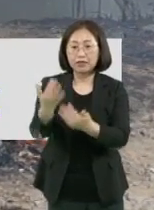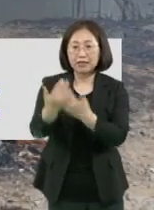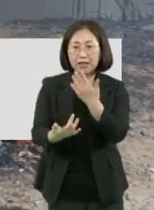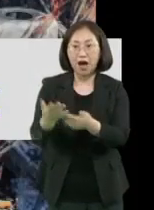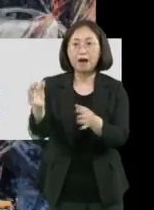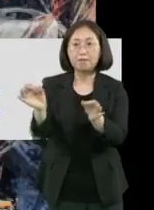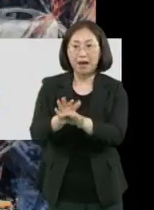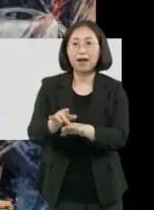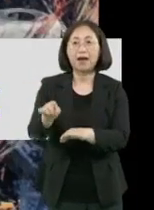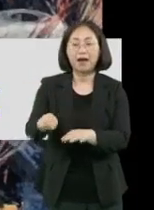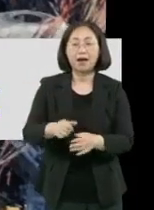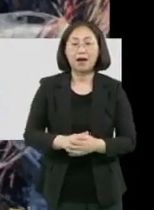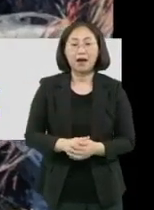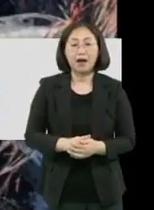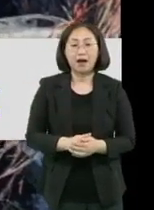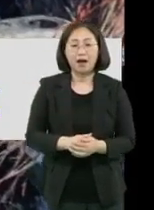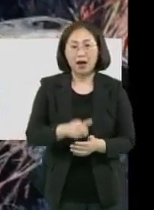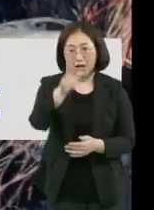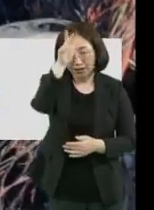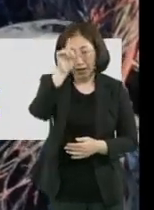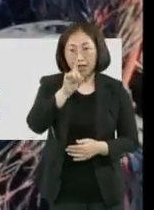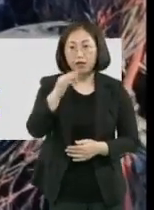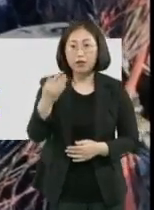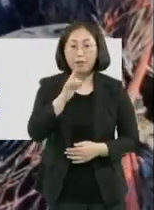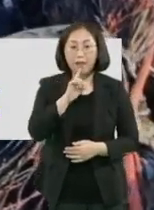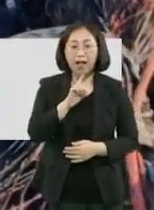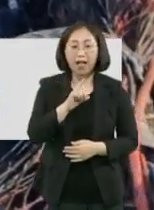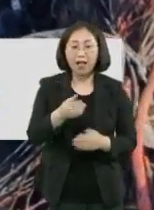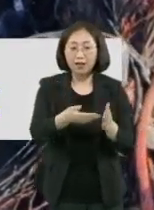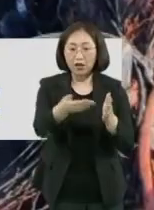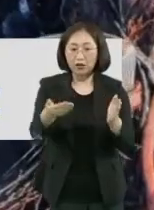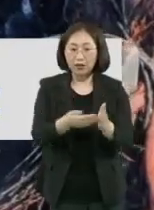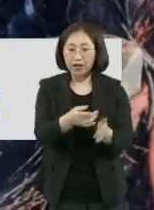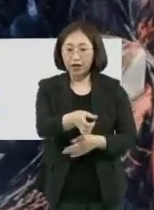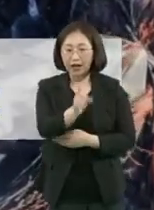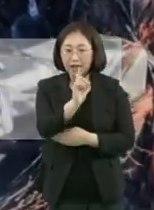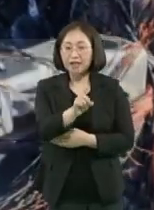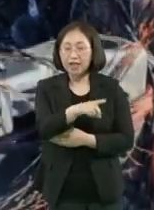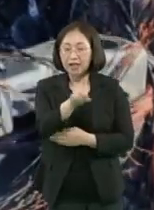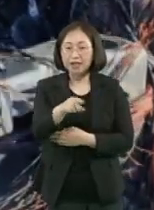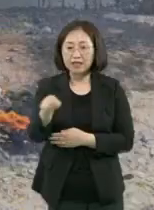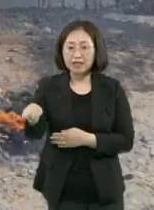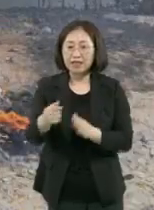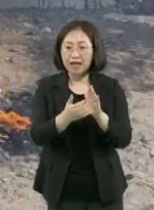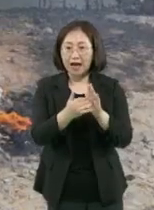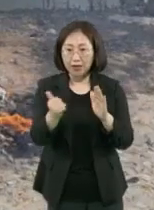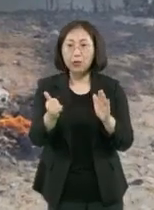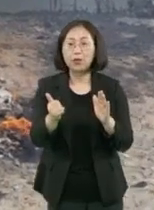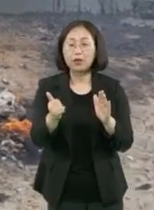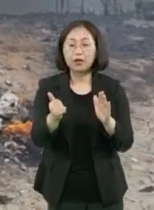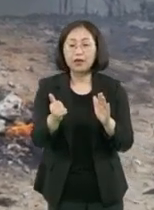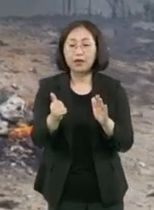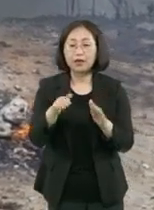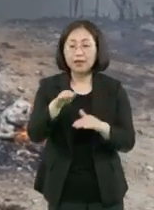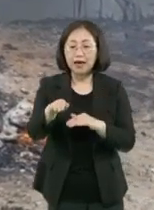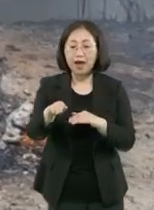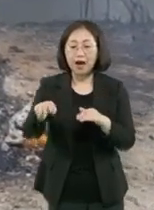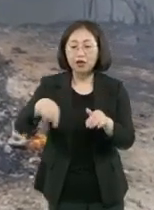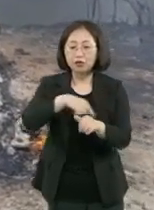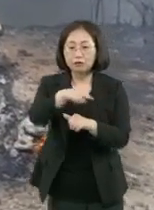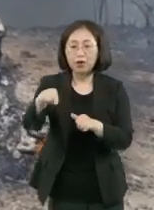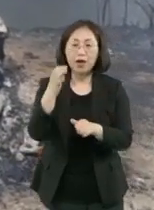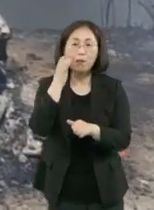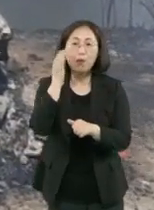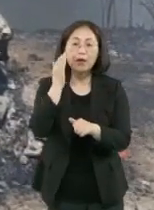차량을 전소시켰습니다. 경찰과 소방당국은 저수지에서 낚시를 하고 있던 운전자의 가족이 차량 주변에